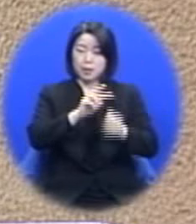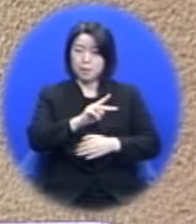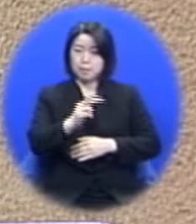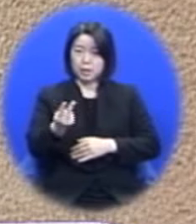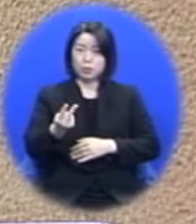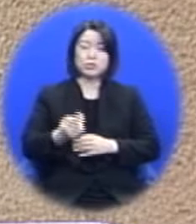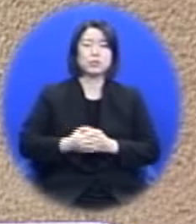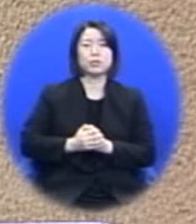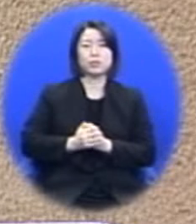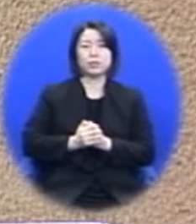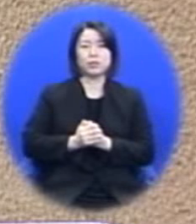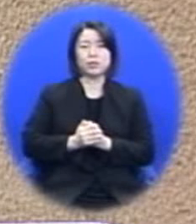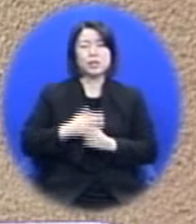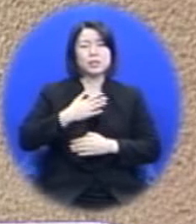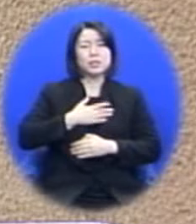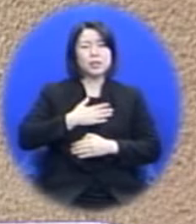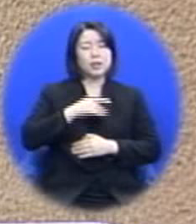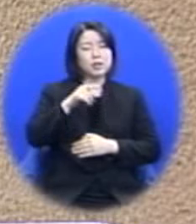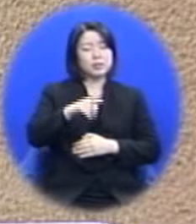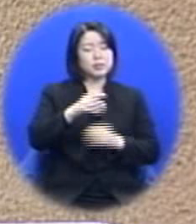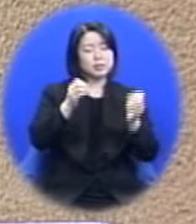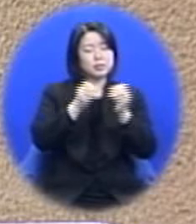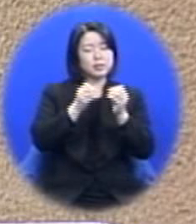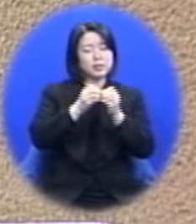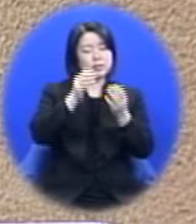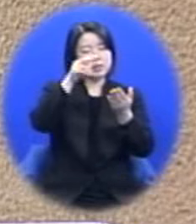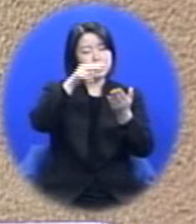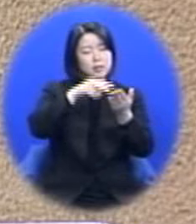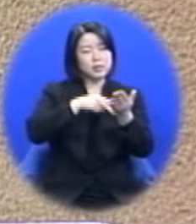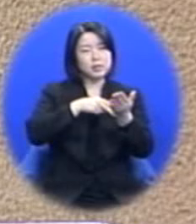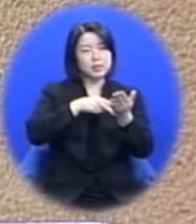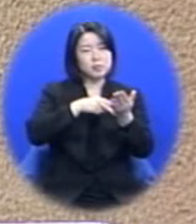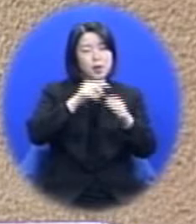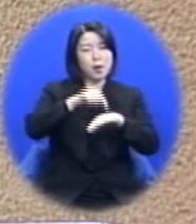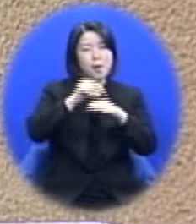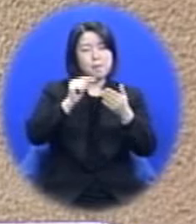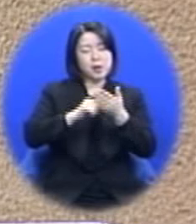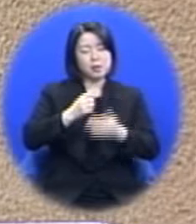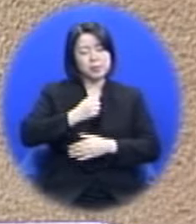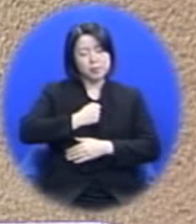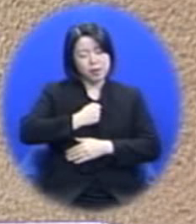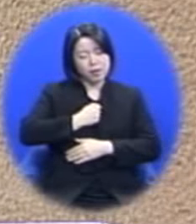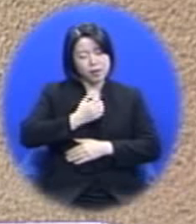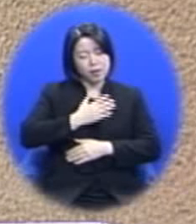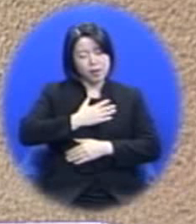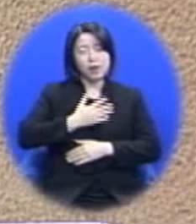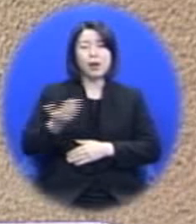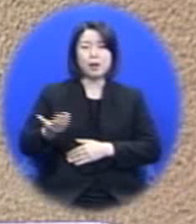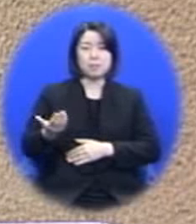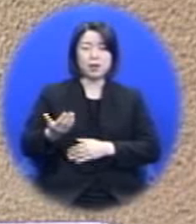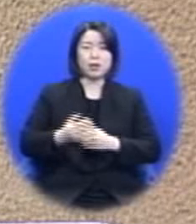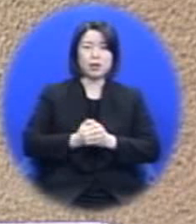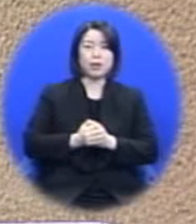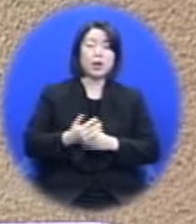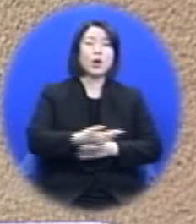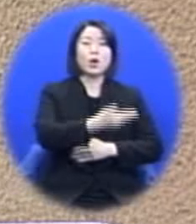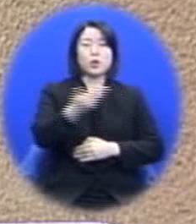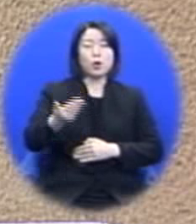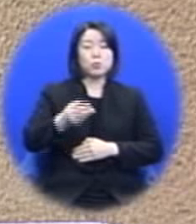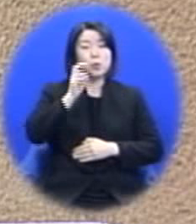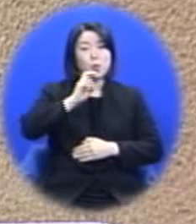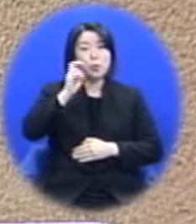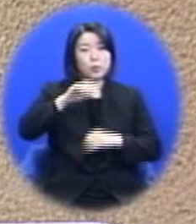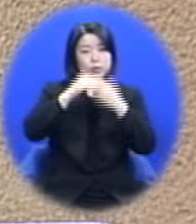바꿨어요. 제가 그 가사를 읽으면서 마음이 먹먹해지더라고요. 여러분, 곡은 다